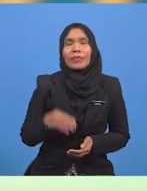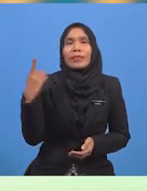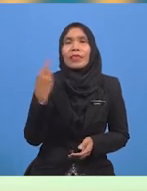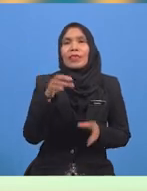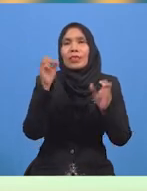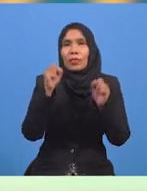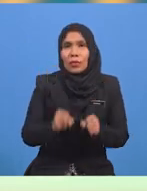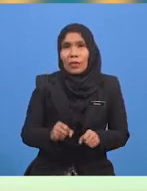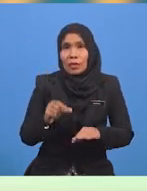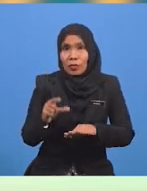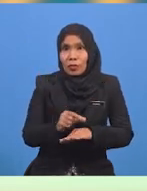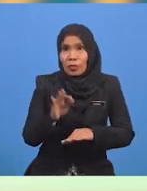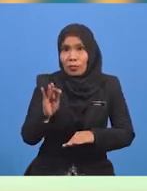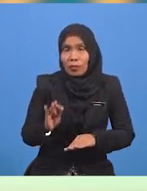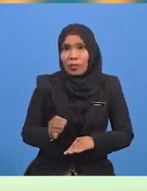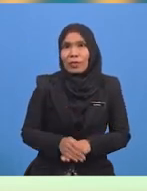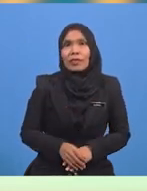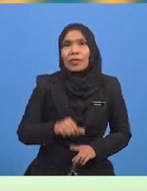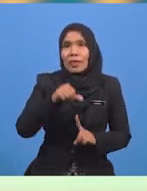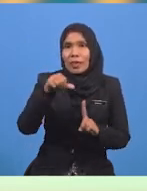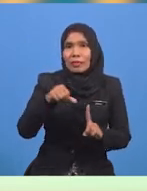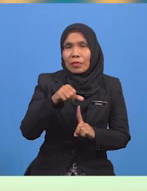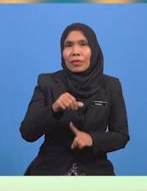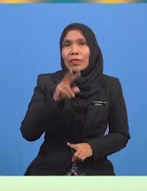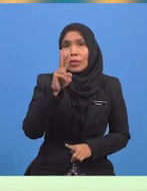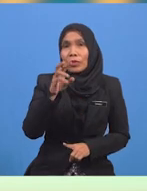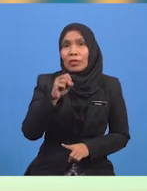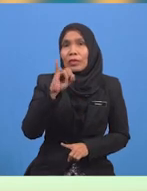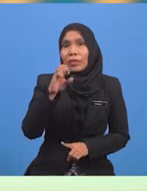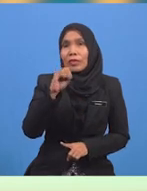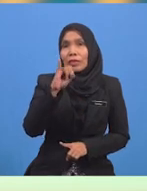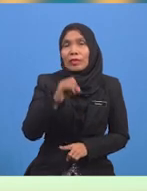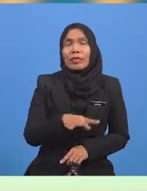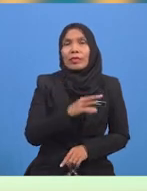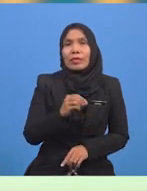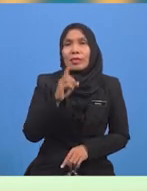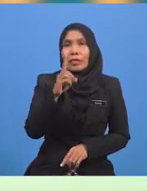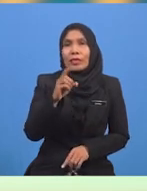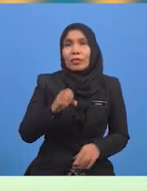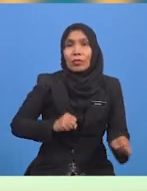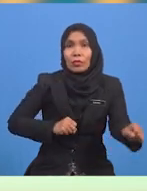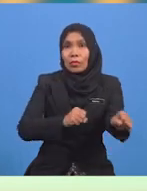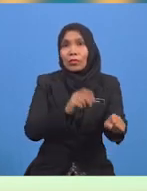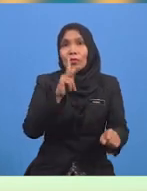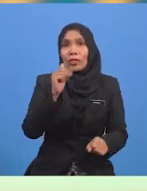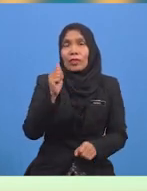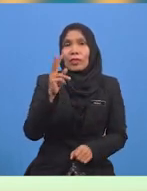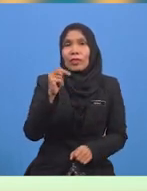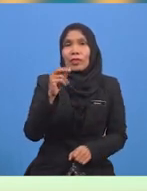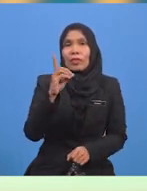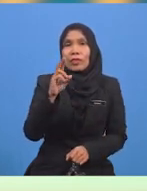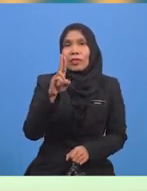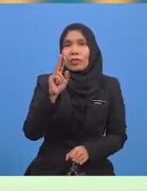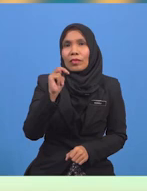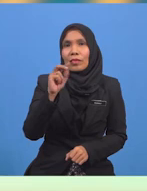boleh menggunakan petua kosinus apabila dua sisi dan satu sudut kandung